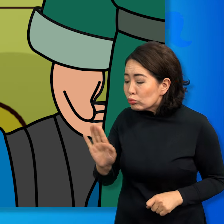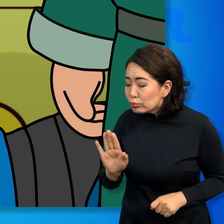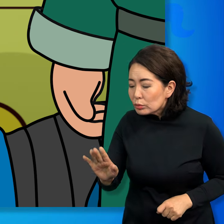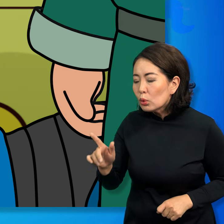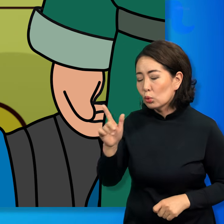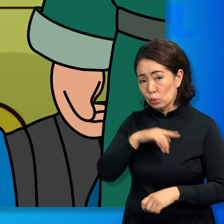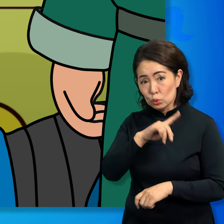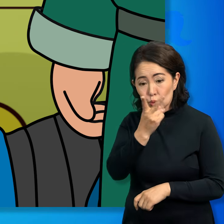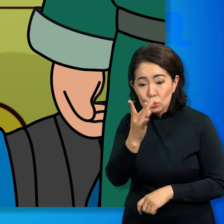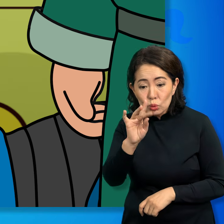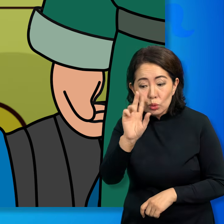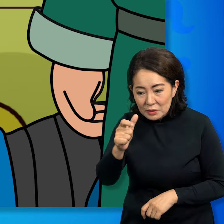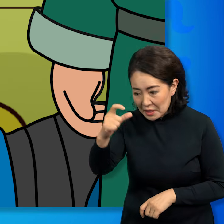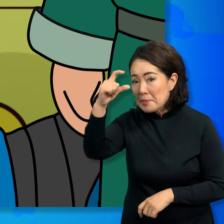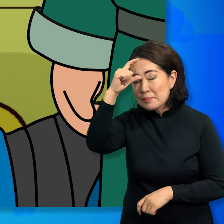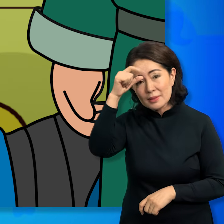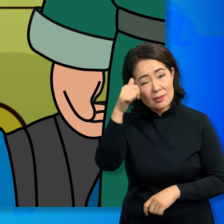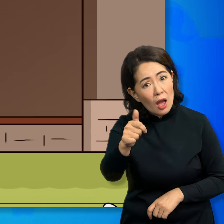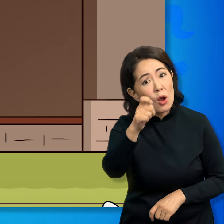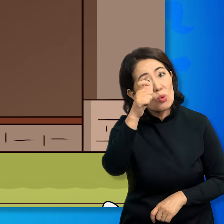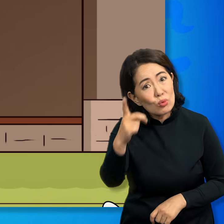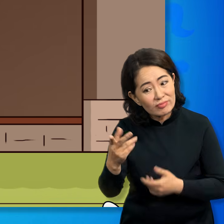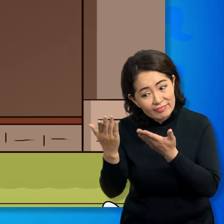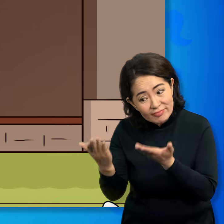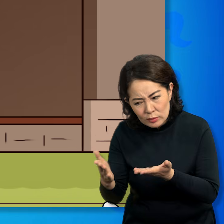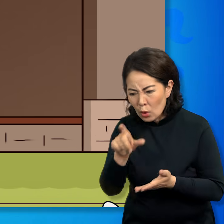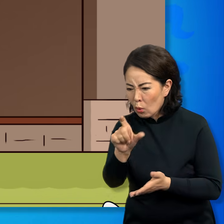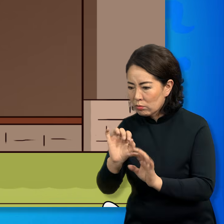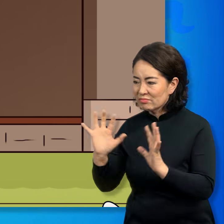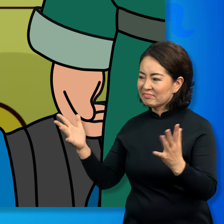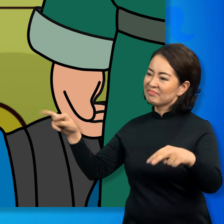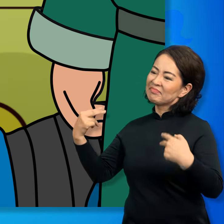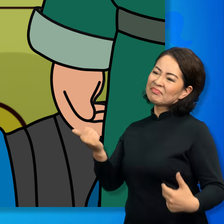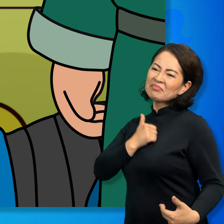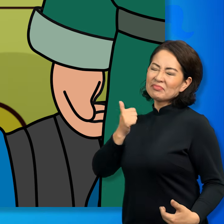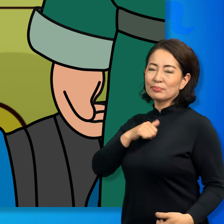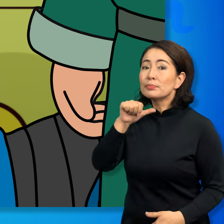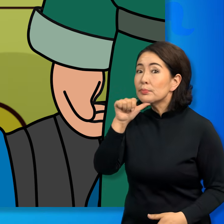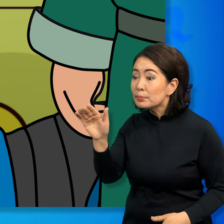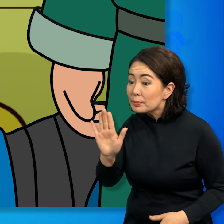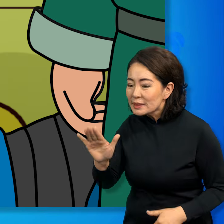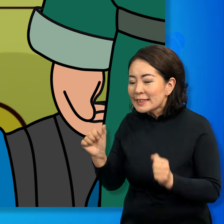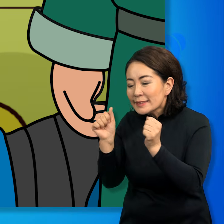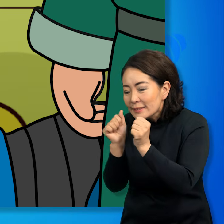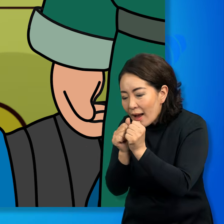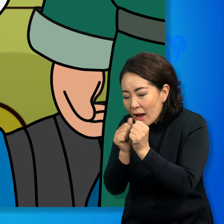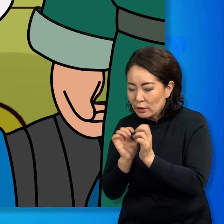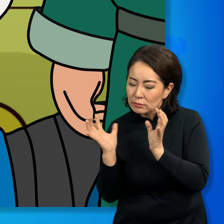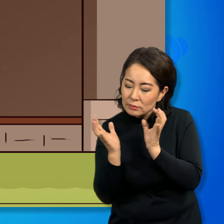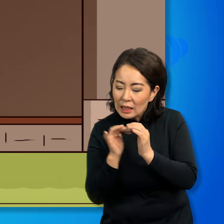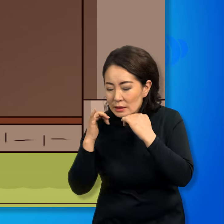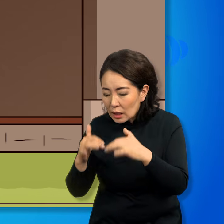Миний хөрхөндөө зүрд зүүгээ сайн мэддэг мундаг хөөч гисэн хүмүүст өнгөрч шоолж биш найзлан зааж өгч байгаараа